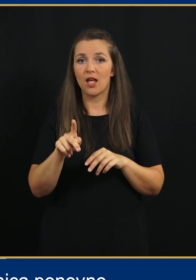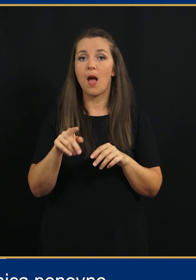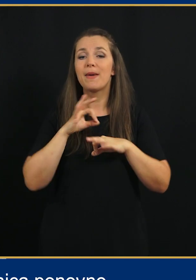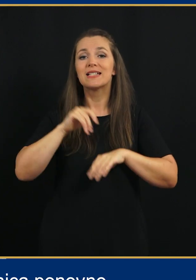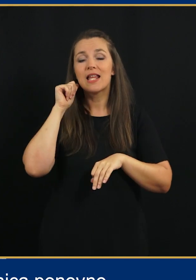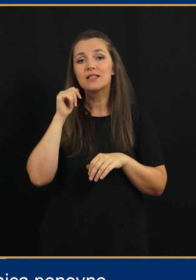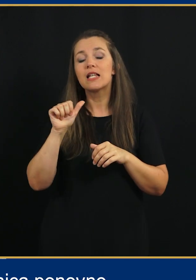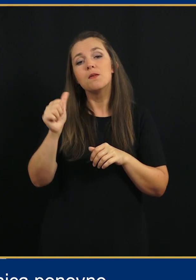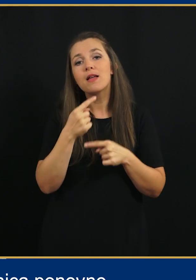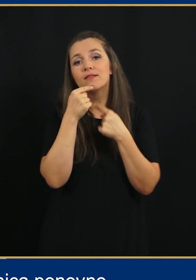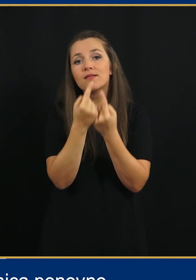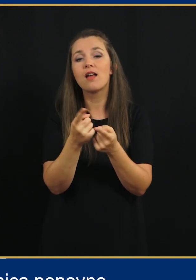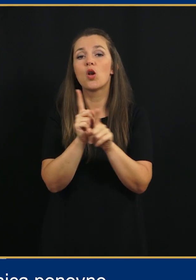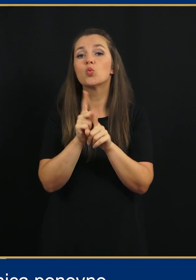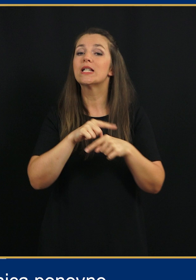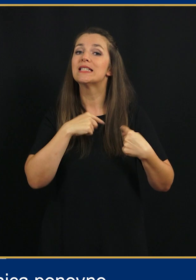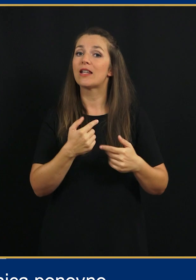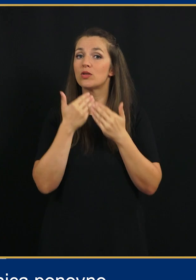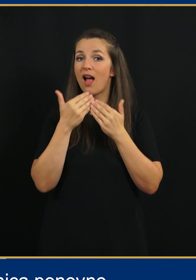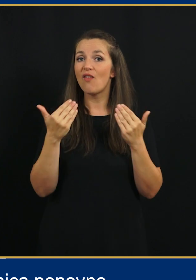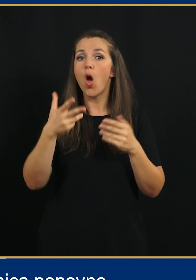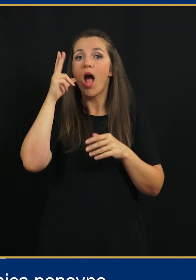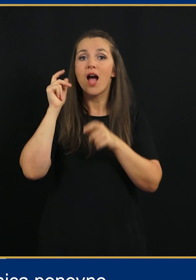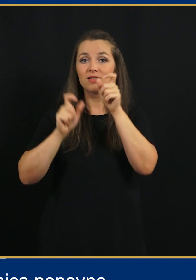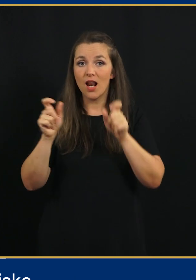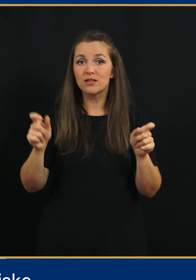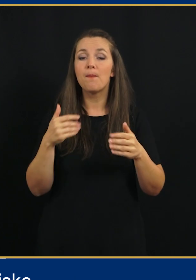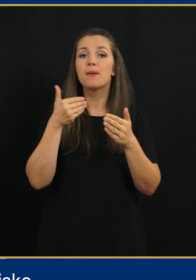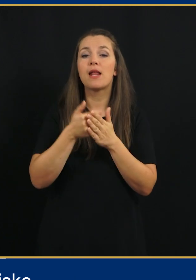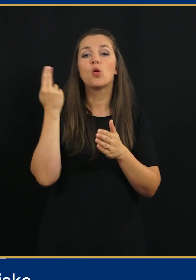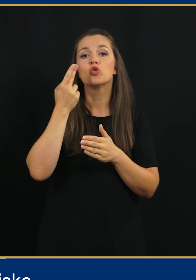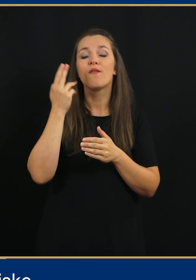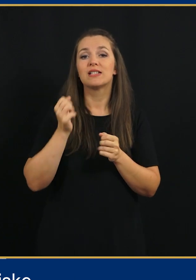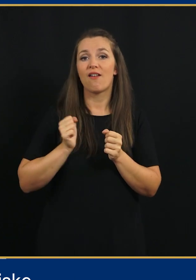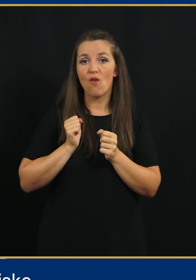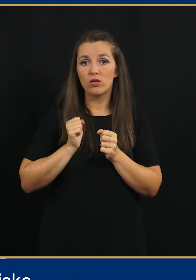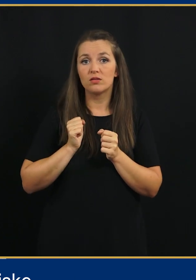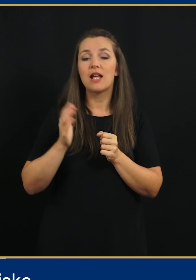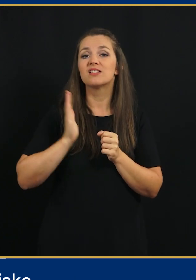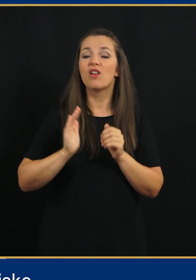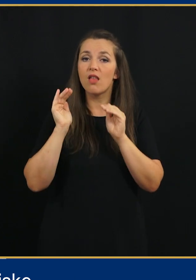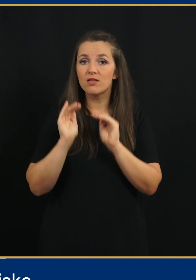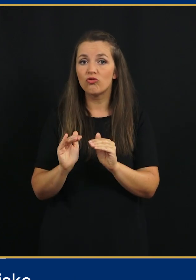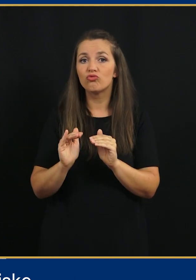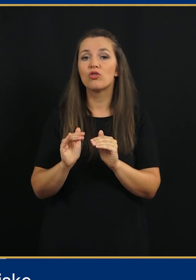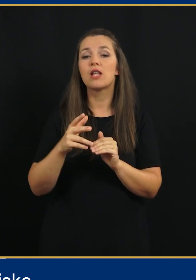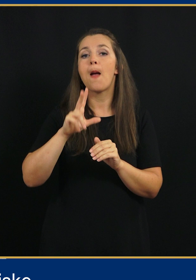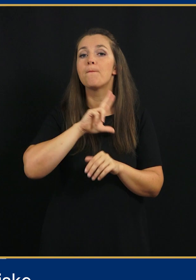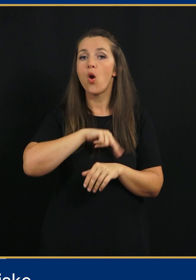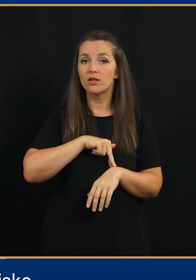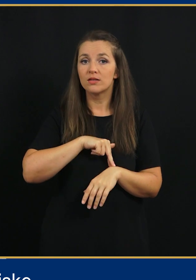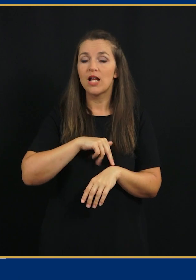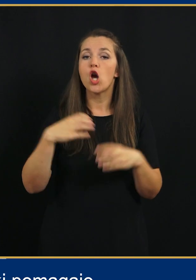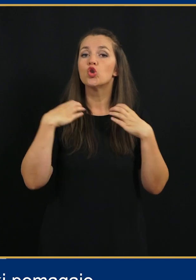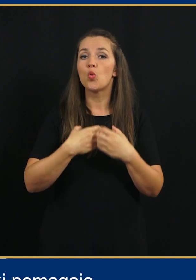je predsednica ponovno izrazila tudi iskreno zahvalo gasilcem, pripadnikom Slovenske vojske, civilne zaščite,